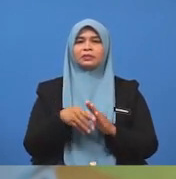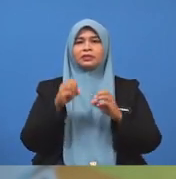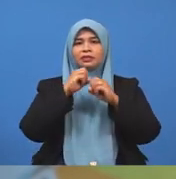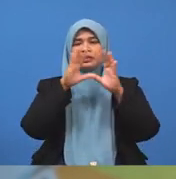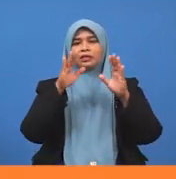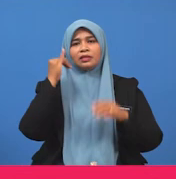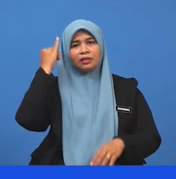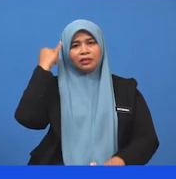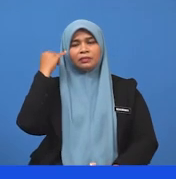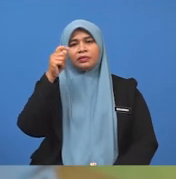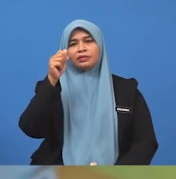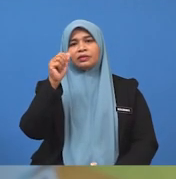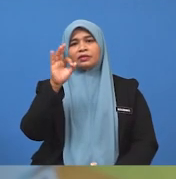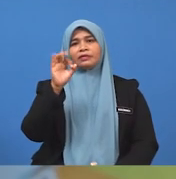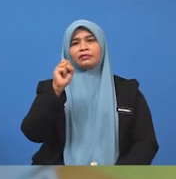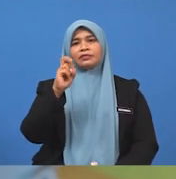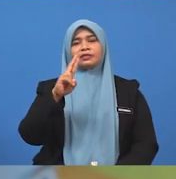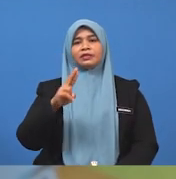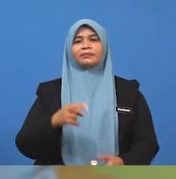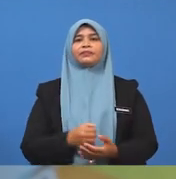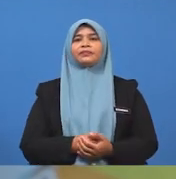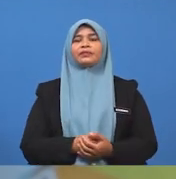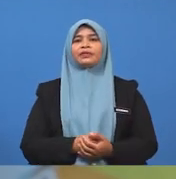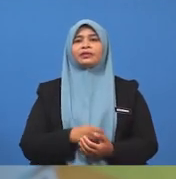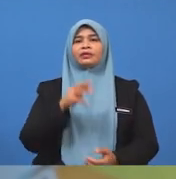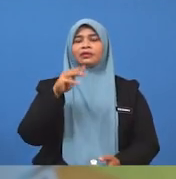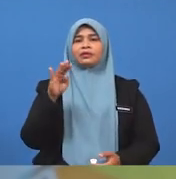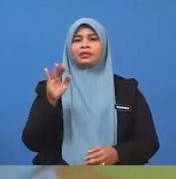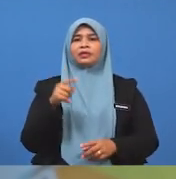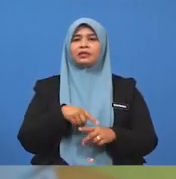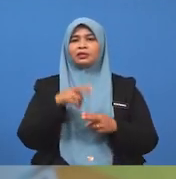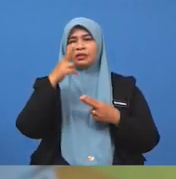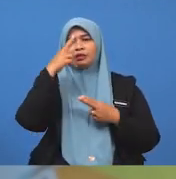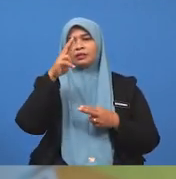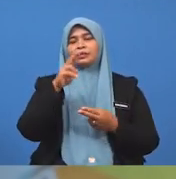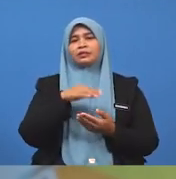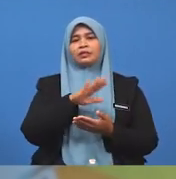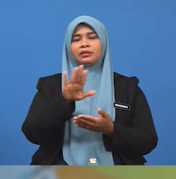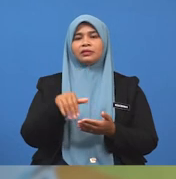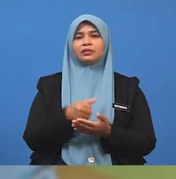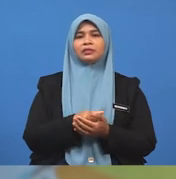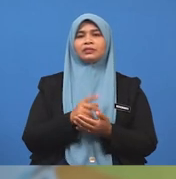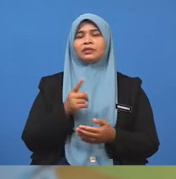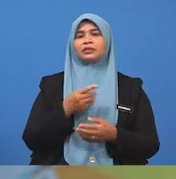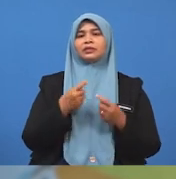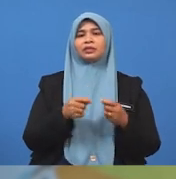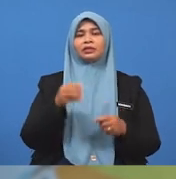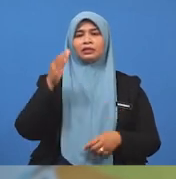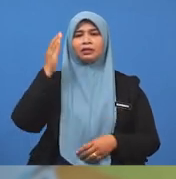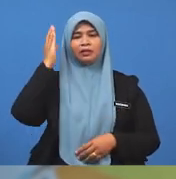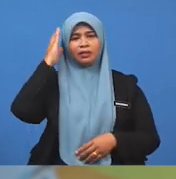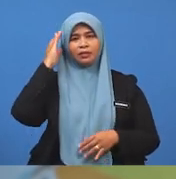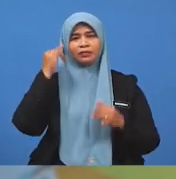Ilmu Tafsir ini Hai murid-muridnya dihormati sekalian kita telah mengetahui jenis-jenis